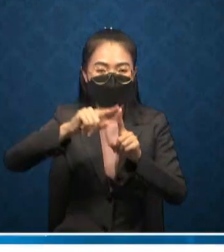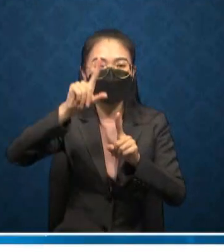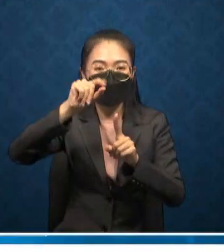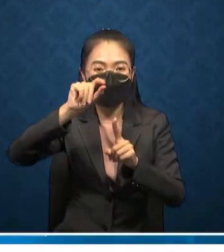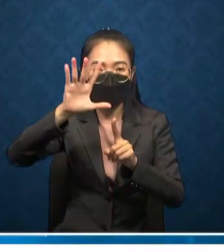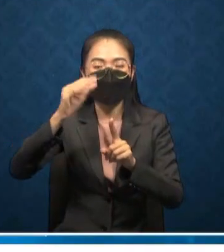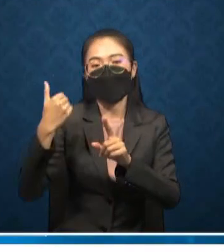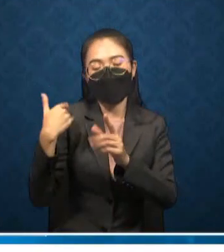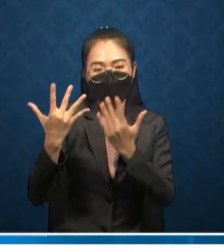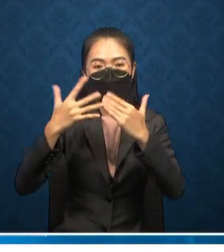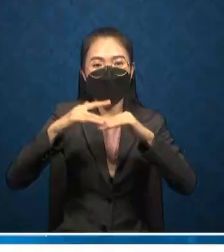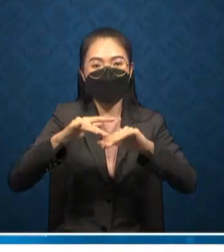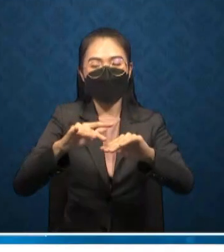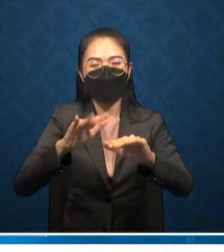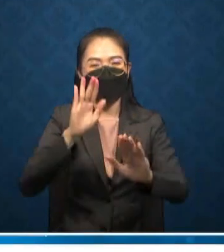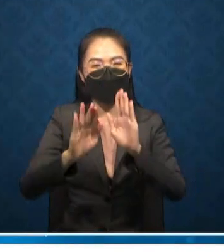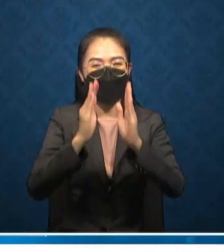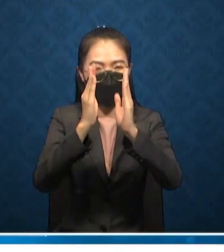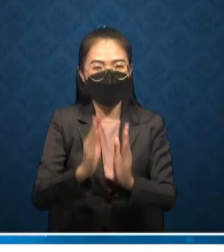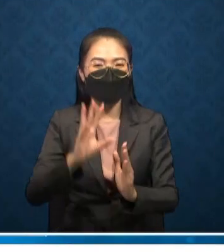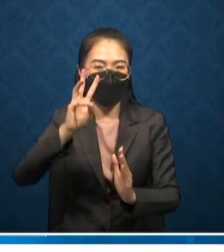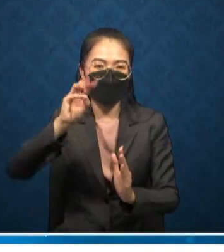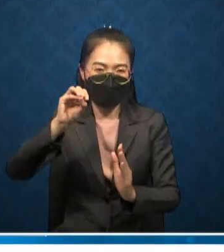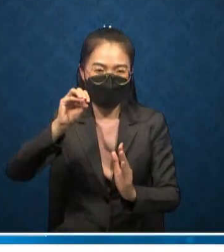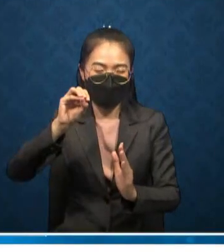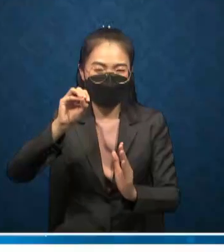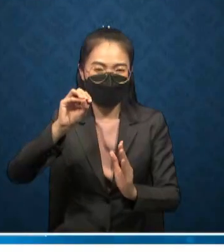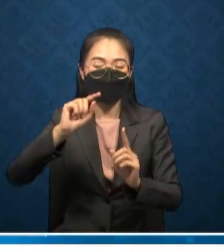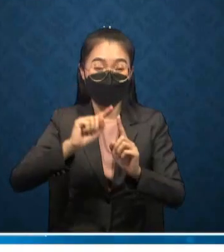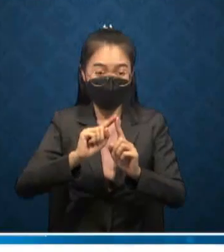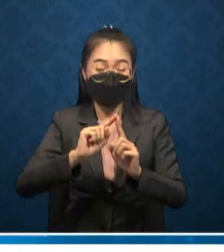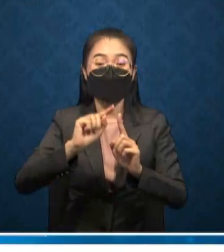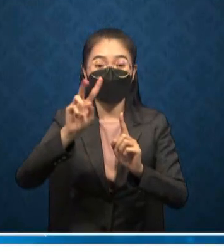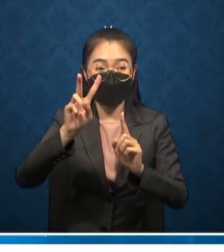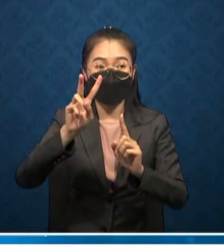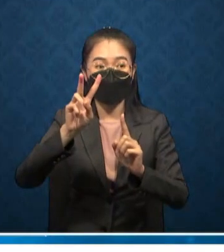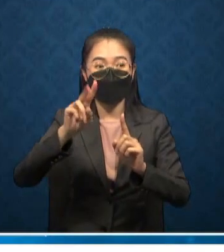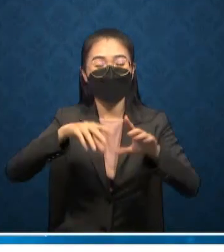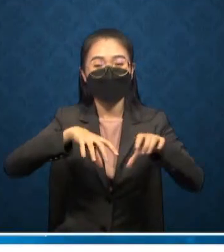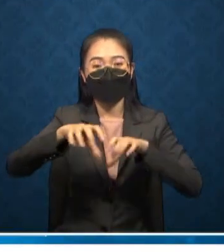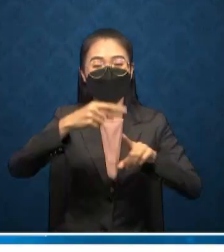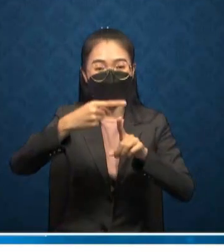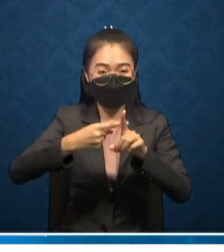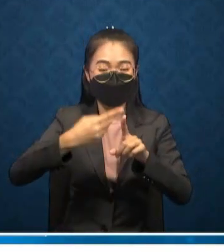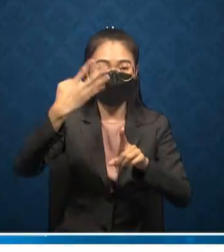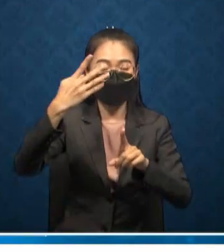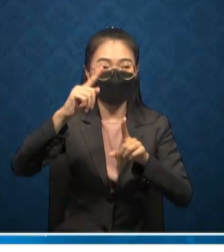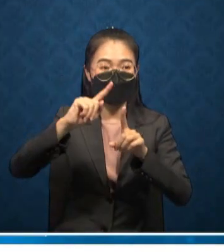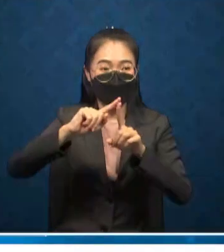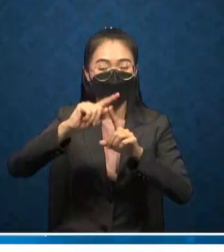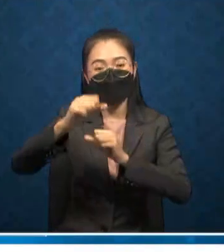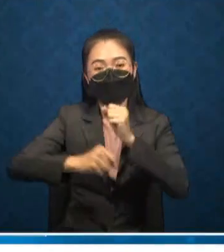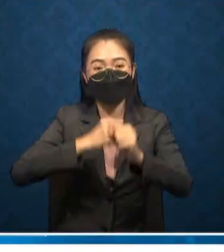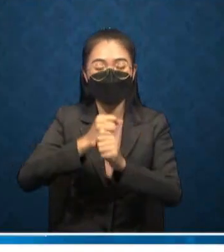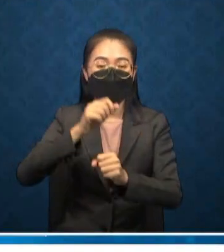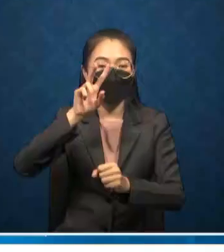มีคนเข้าร่วมประมาณ 60คนครั้งที่ 2จัดที่นี่ล่ะค่ะ 7เมษายน 118